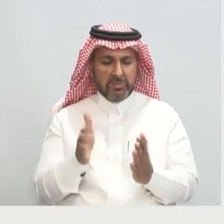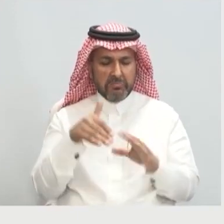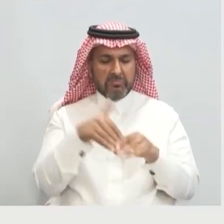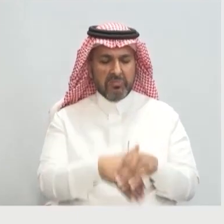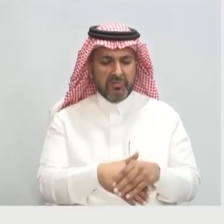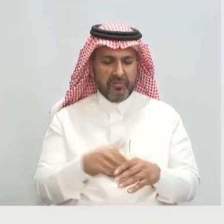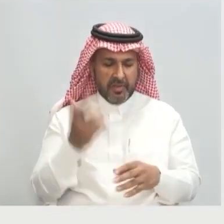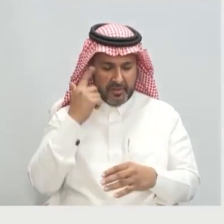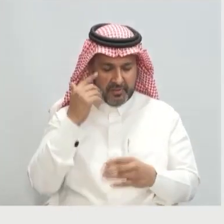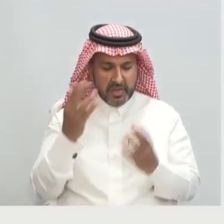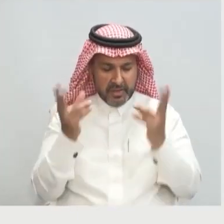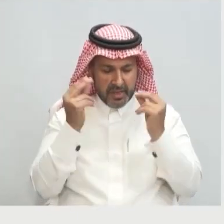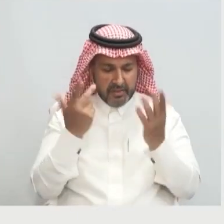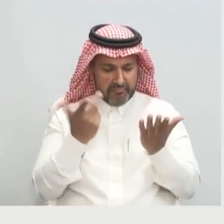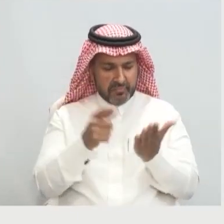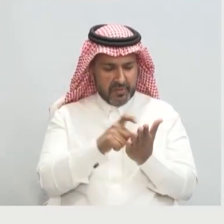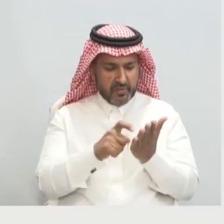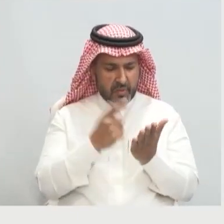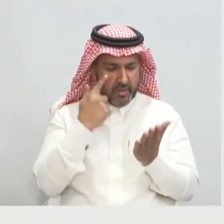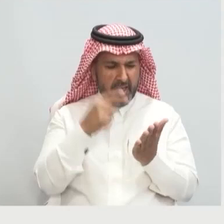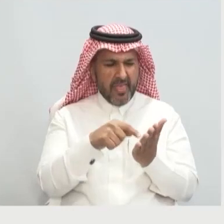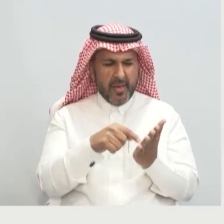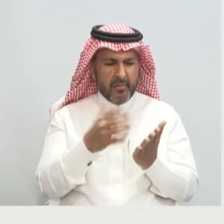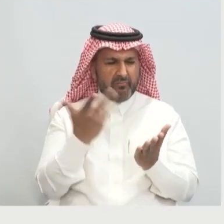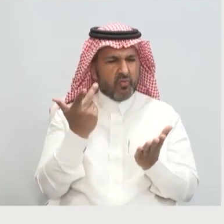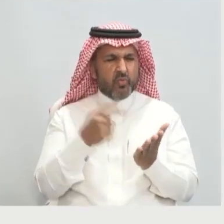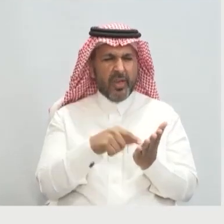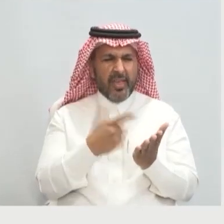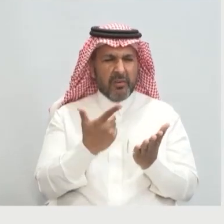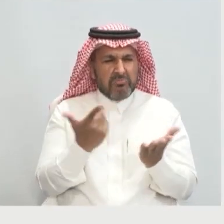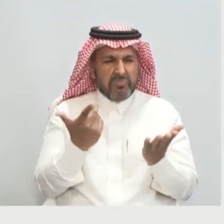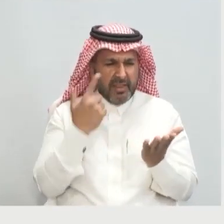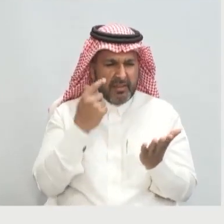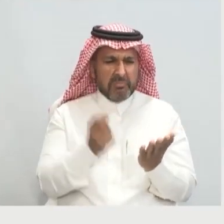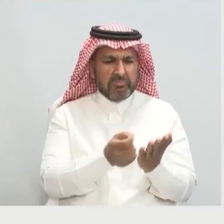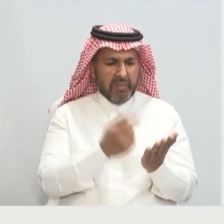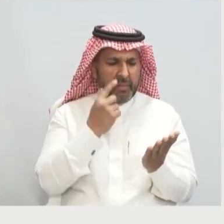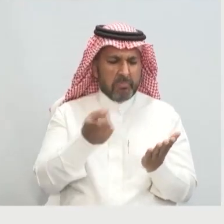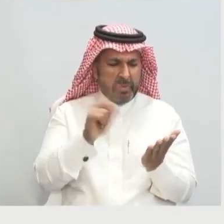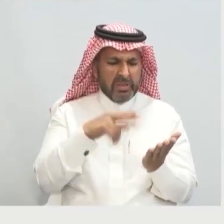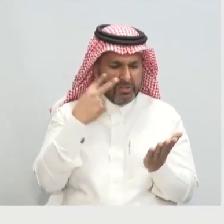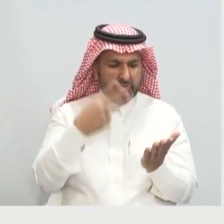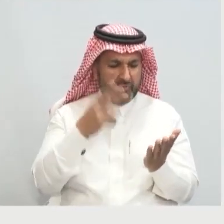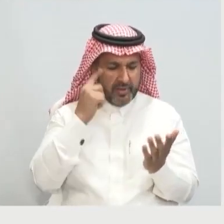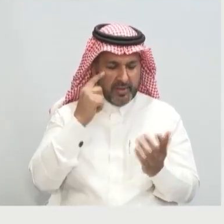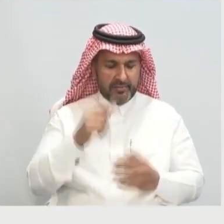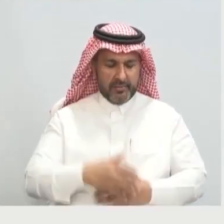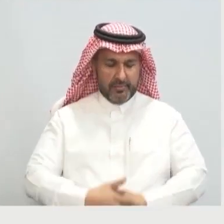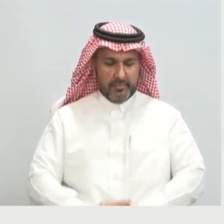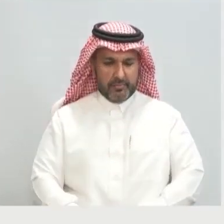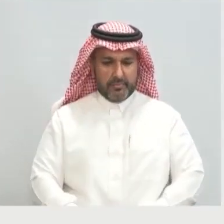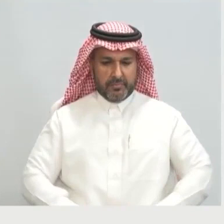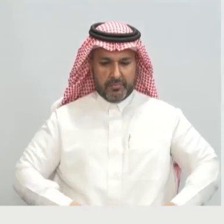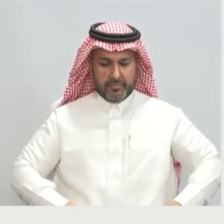ك تغذيه راجعه سريعه وانما قد تكون بطيئه وهو احادي الاتجاه اذا اراد شخص التواصل لابد ان يعد تقرير اخر او